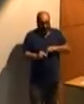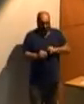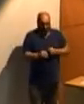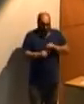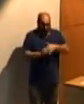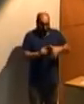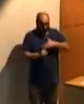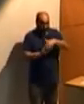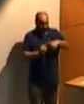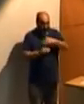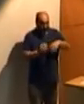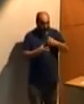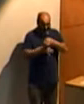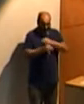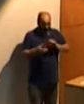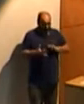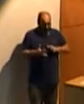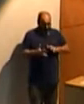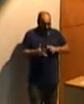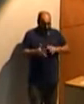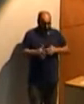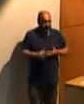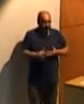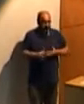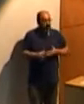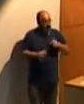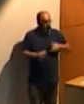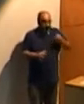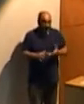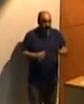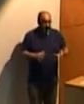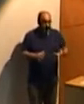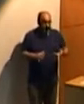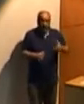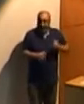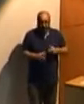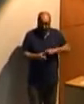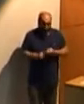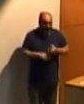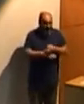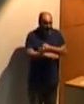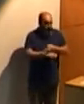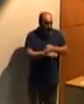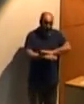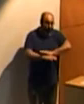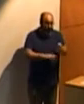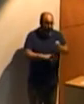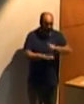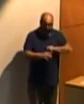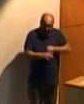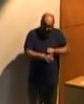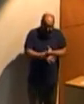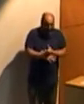microenvironnement cellulaire au sein duquel les plages est placée de l'adn et il est susceptible ce stress de faire de développer en tout cas d'exprimer